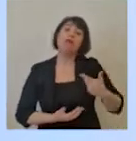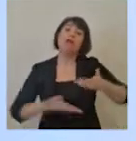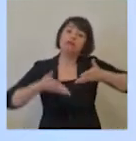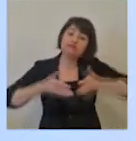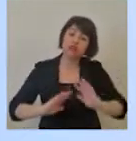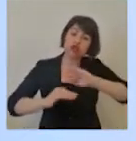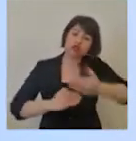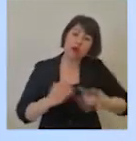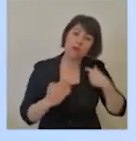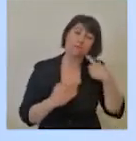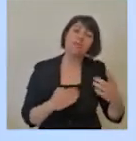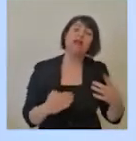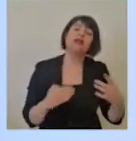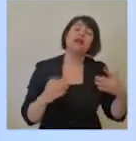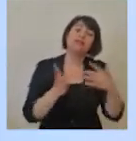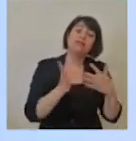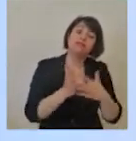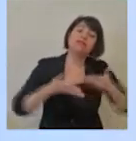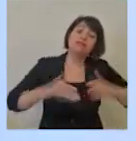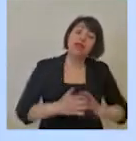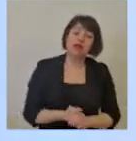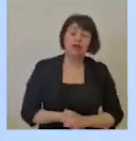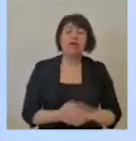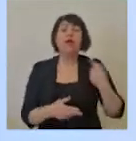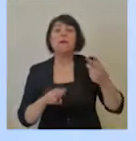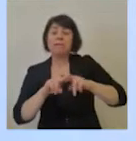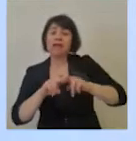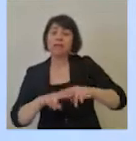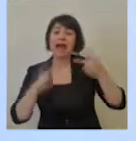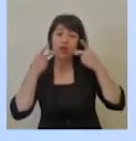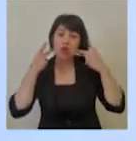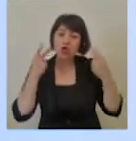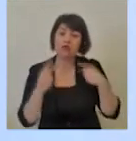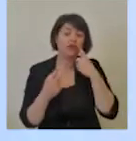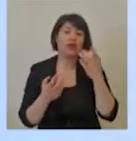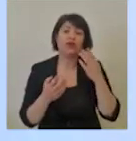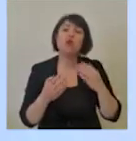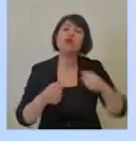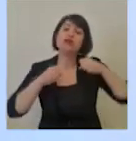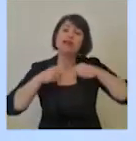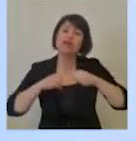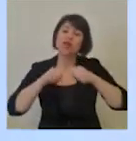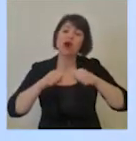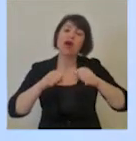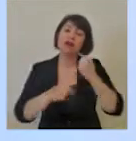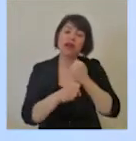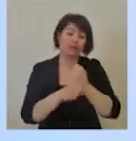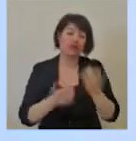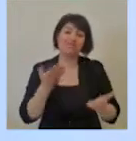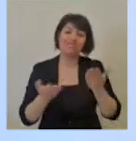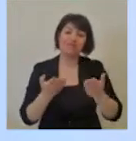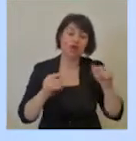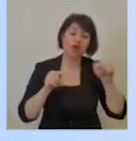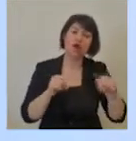والخروج لإجازة الولادة. للأسف بفترة ما بعد الكورونا سوق العمل مش رح يكون عادل ومنصف